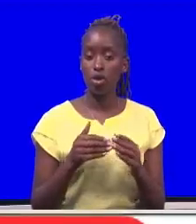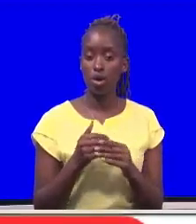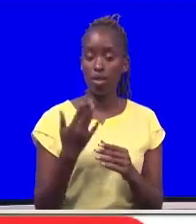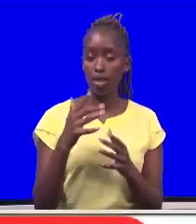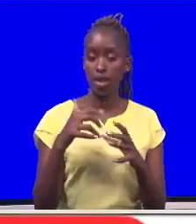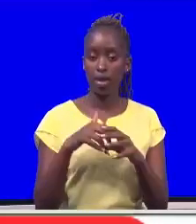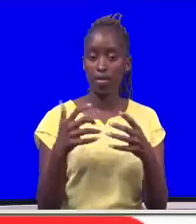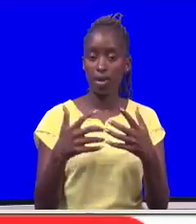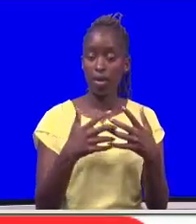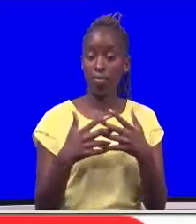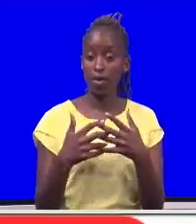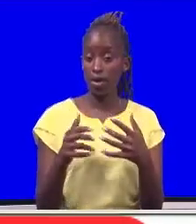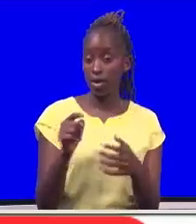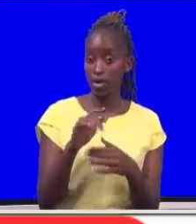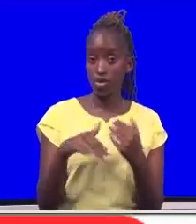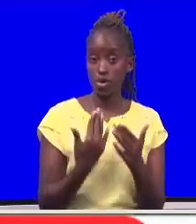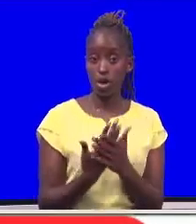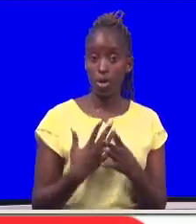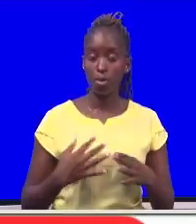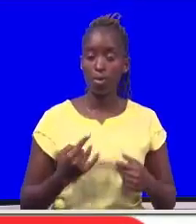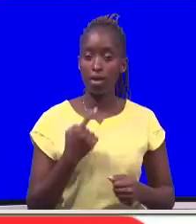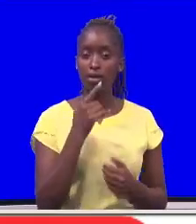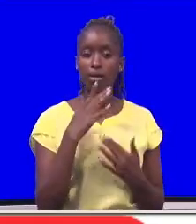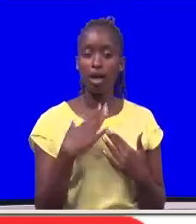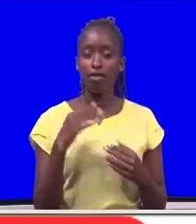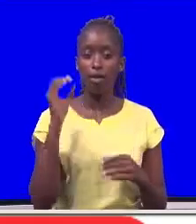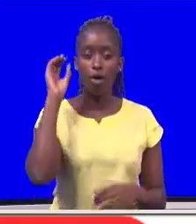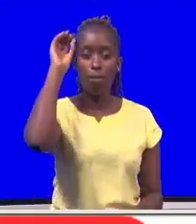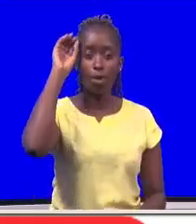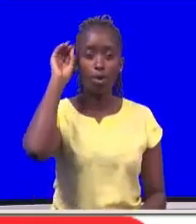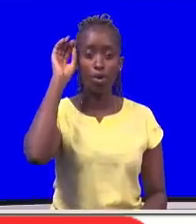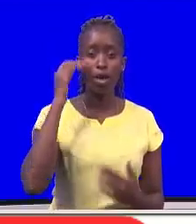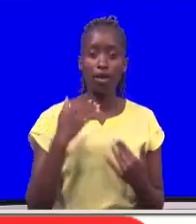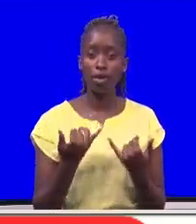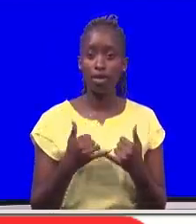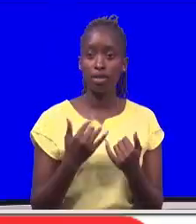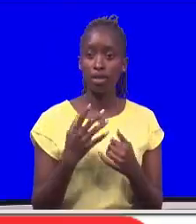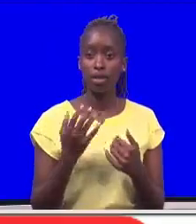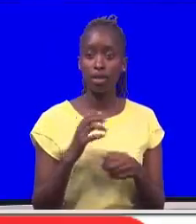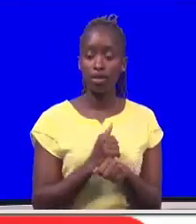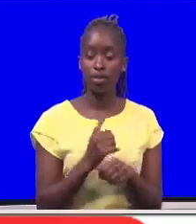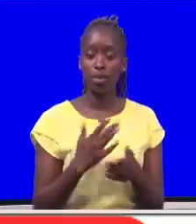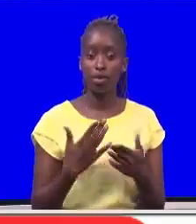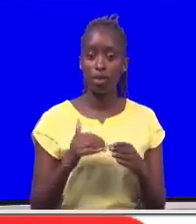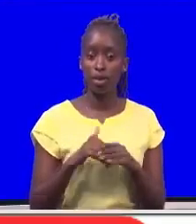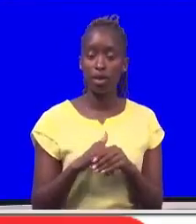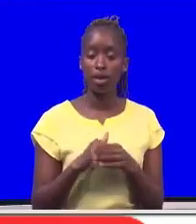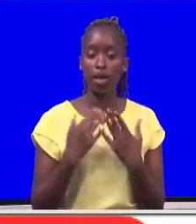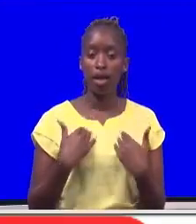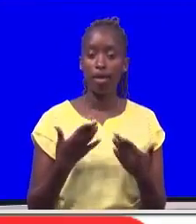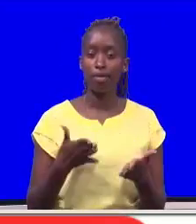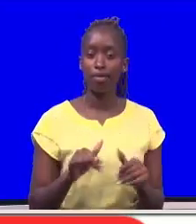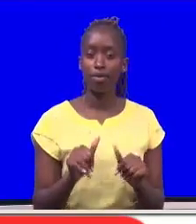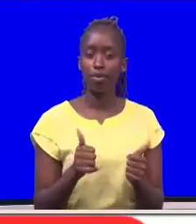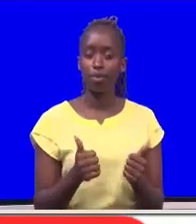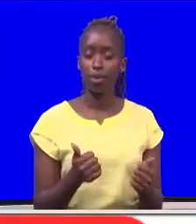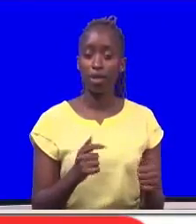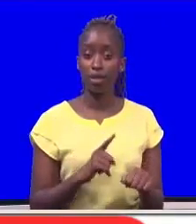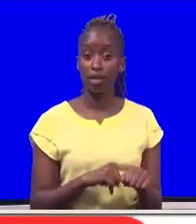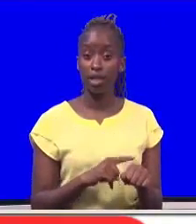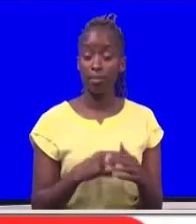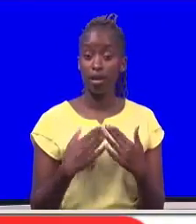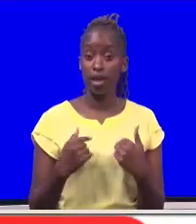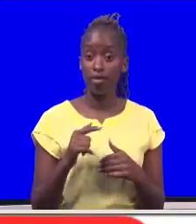wa uchumi wana maoni kuwa mpango wa Kenya Kwanza kukabiliana na gharama kubwa ya maisha uko kwenye njia sahihi, huku na